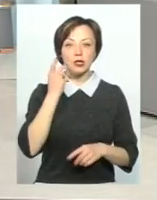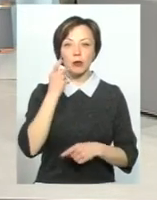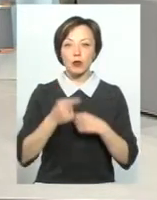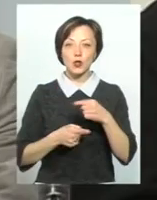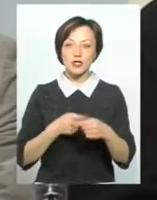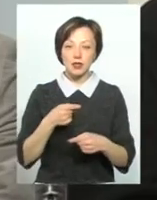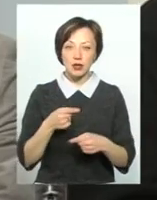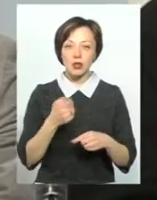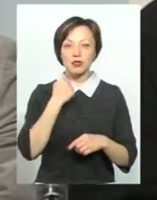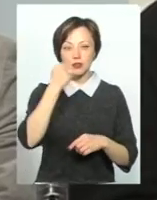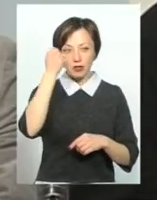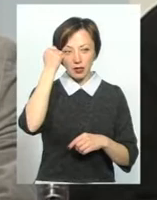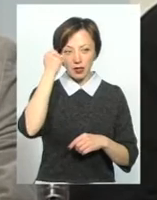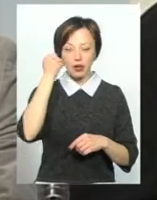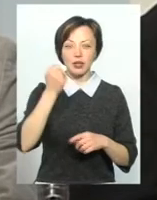і завдяки